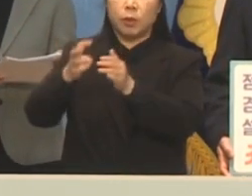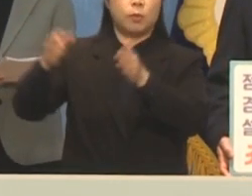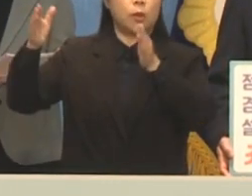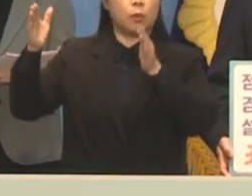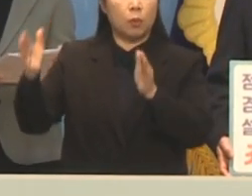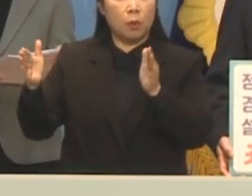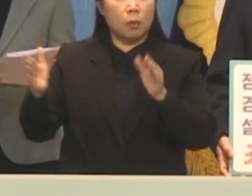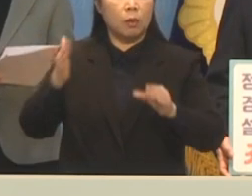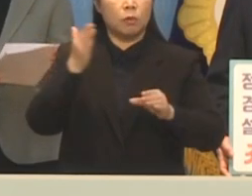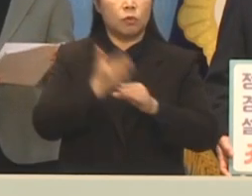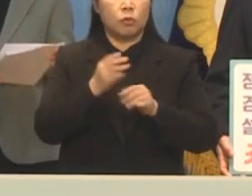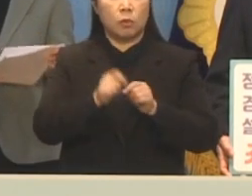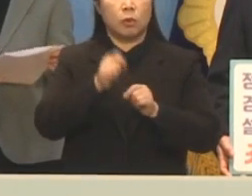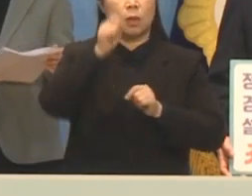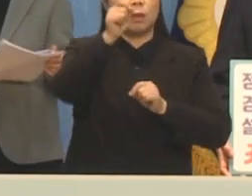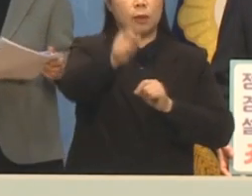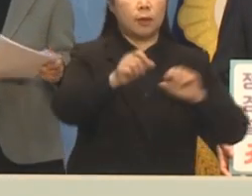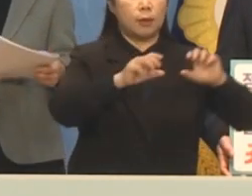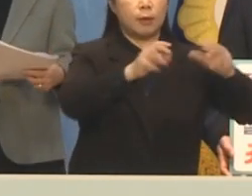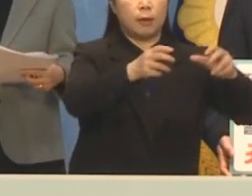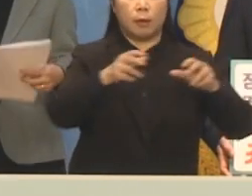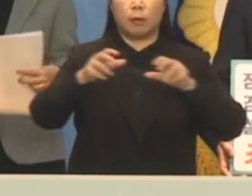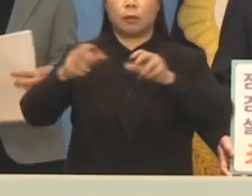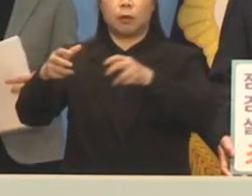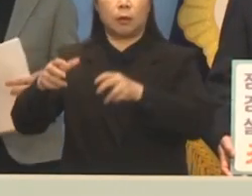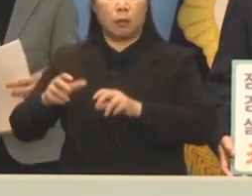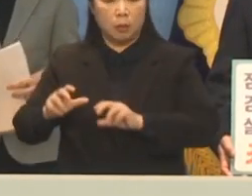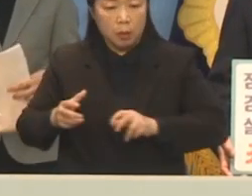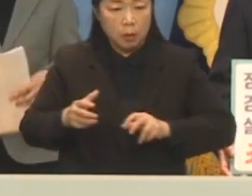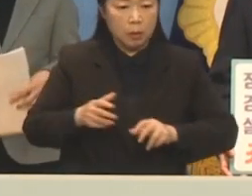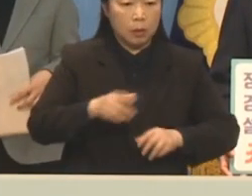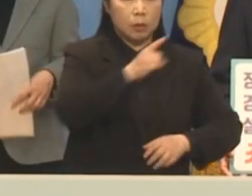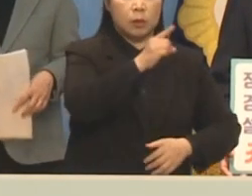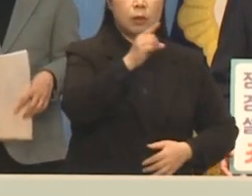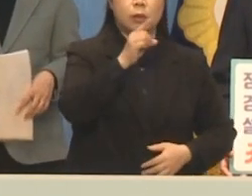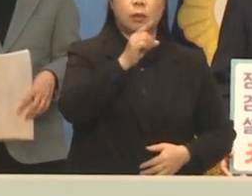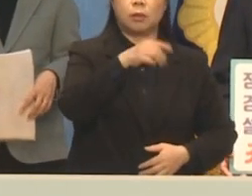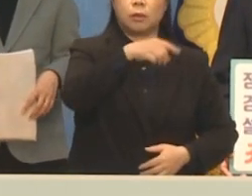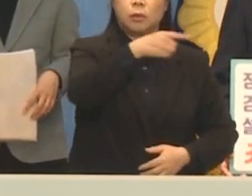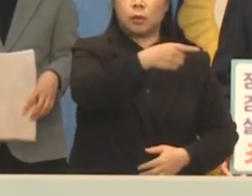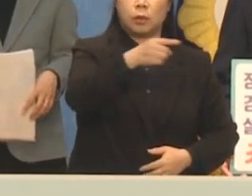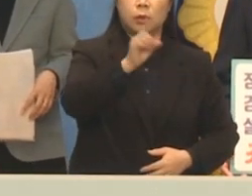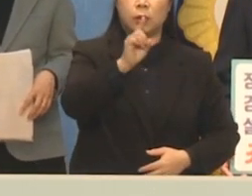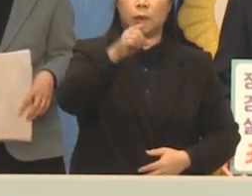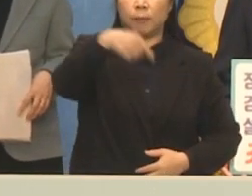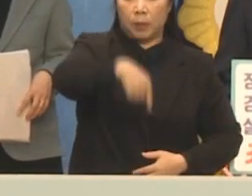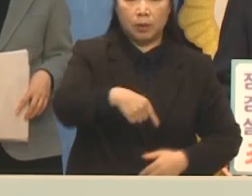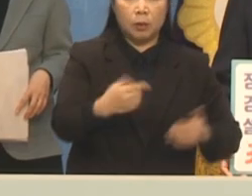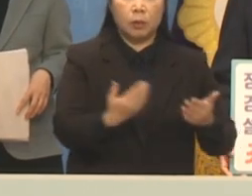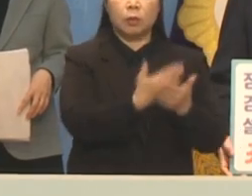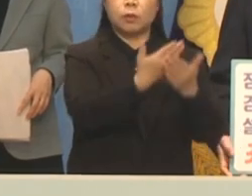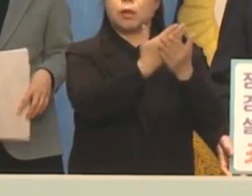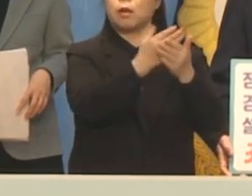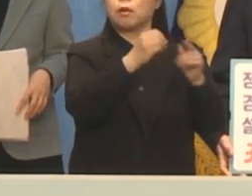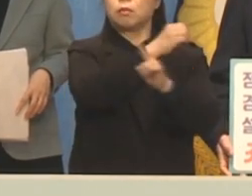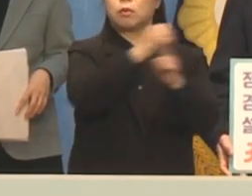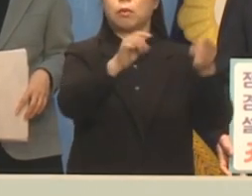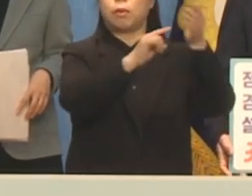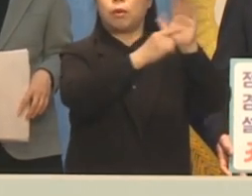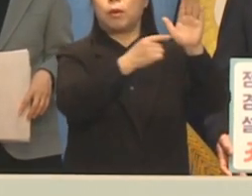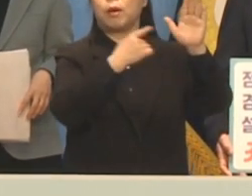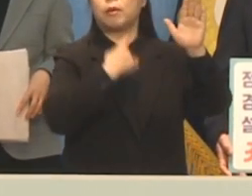30년간 중장기 나라별 GDP 성장률을 예상치로 발표한 바가 있습니다. 이